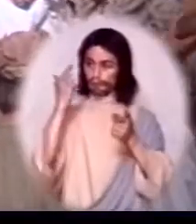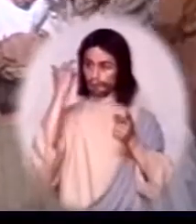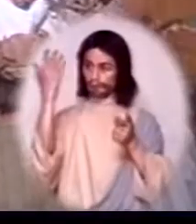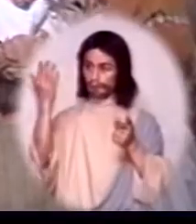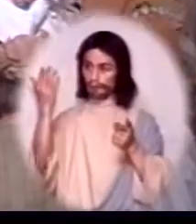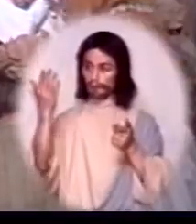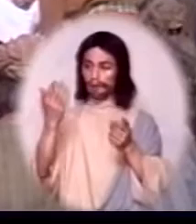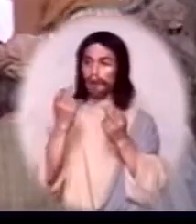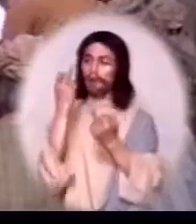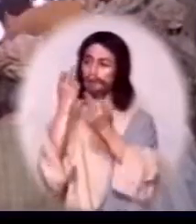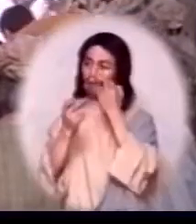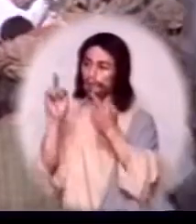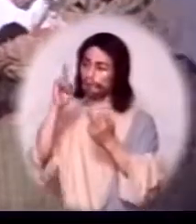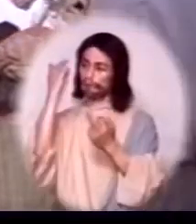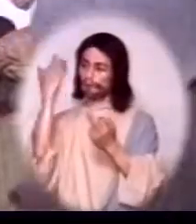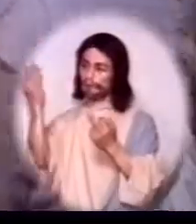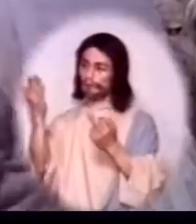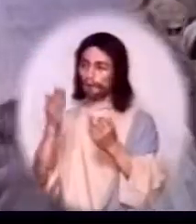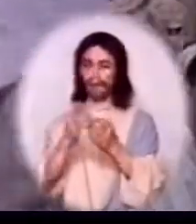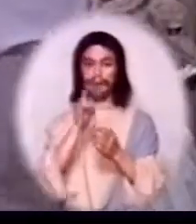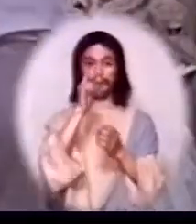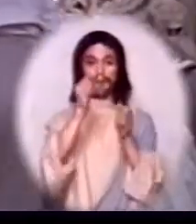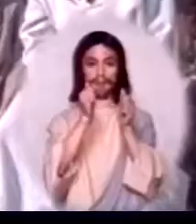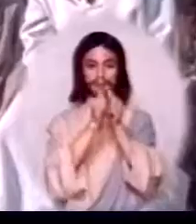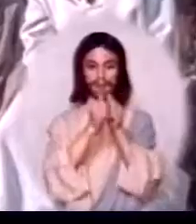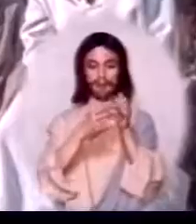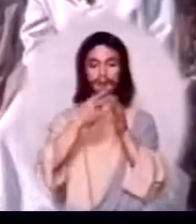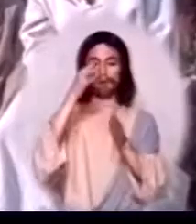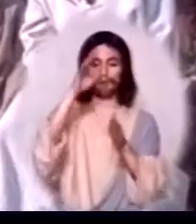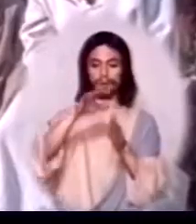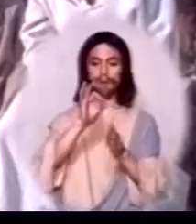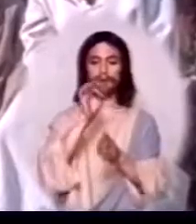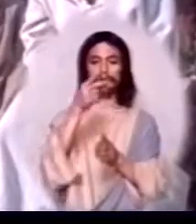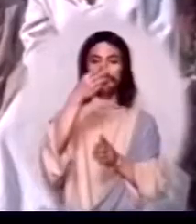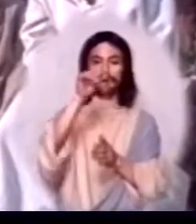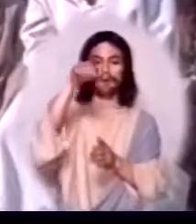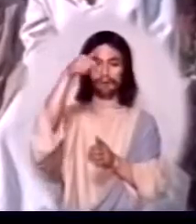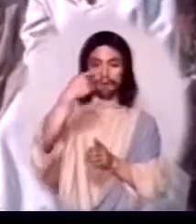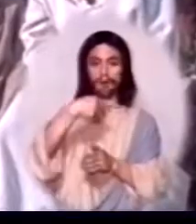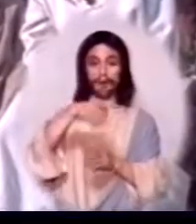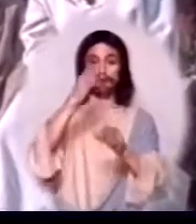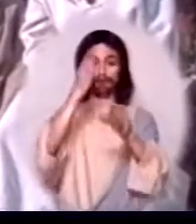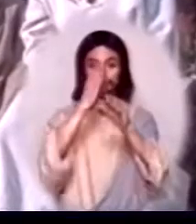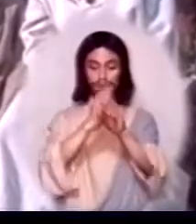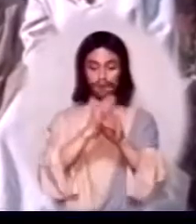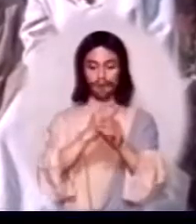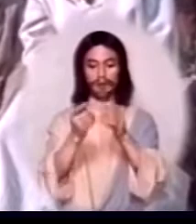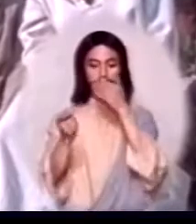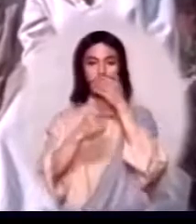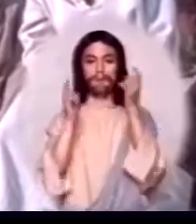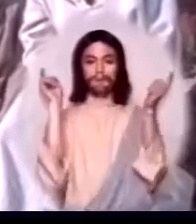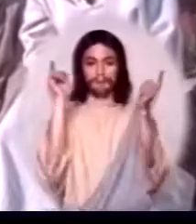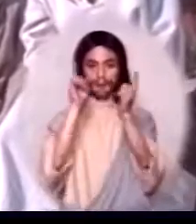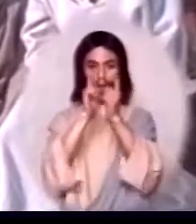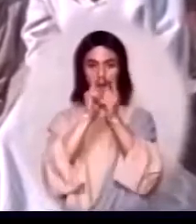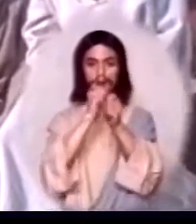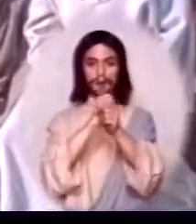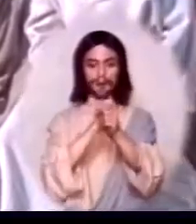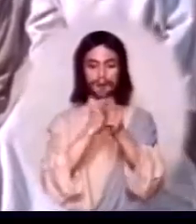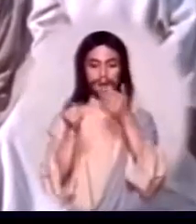아니죠? 황제는요? 한 남자가 예루살렘에서 여리고로 내려가는 도중 강도를